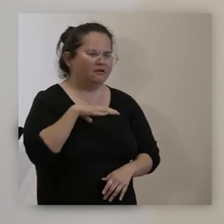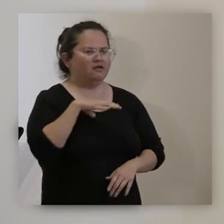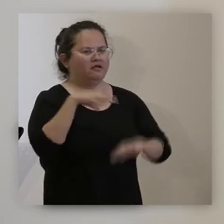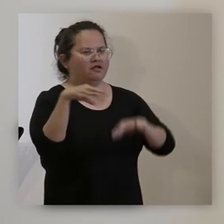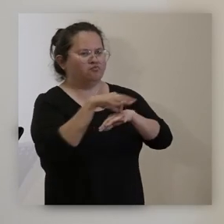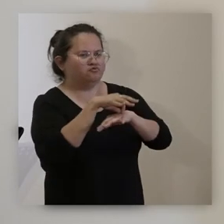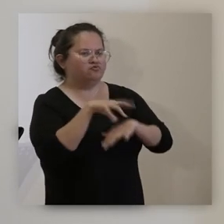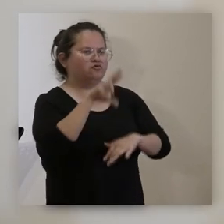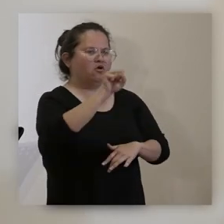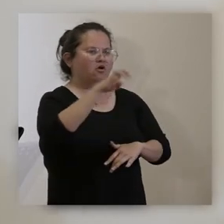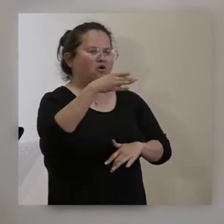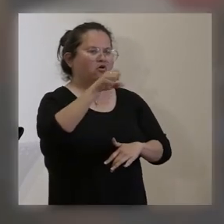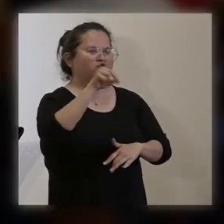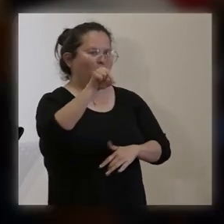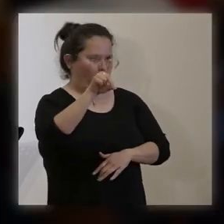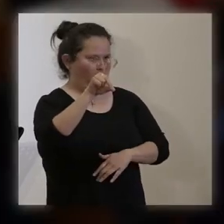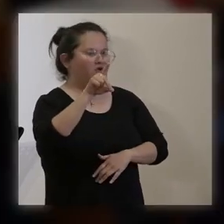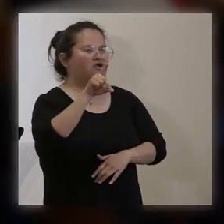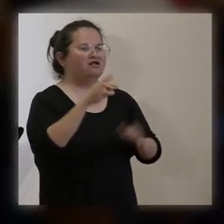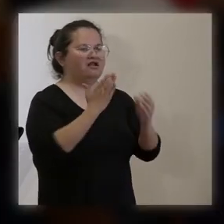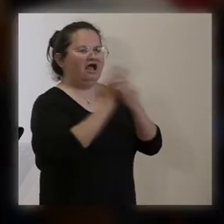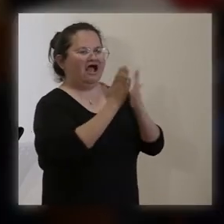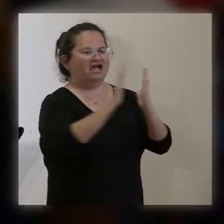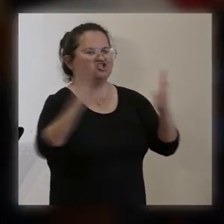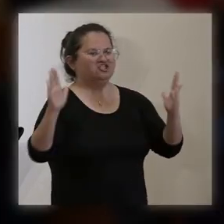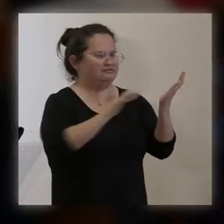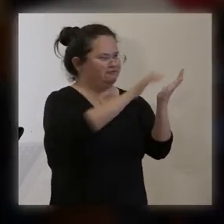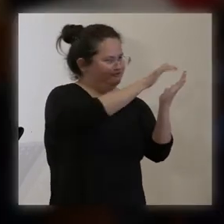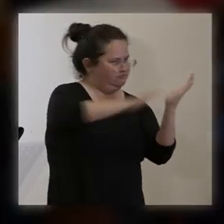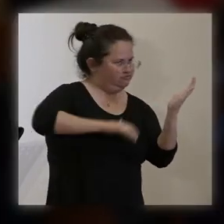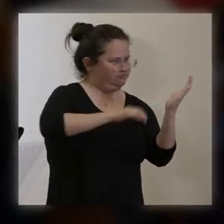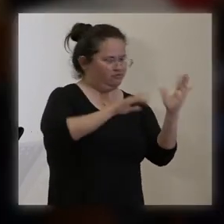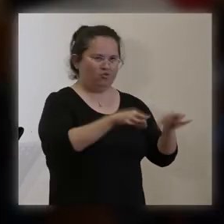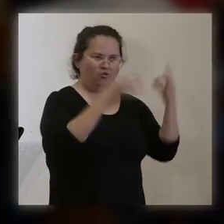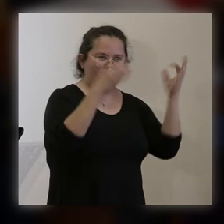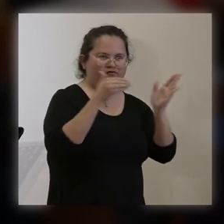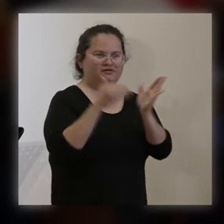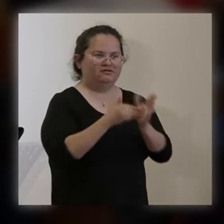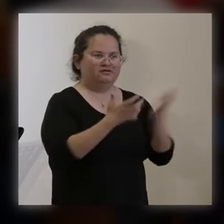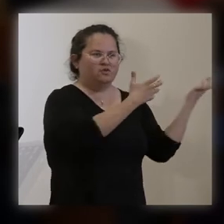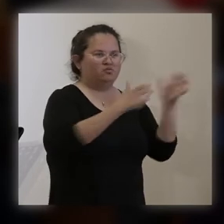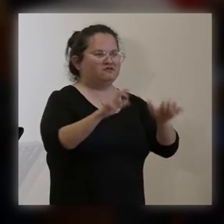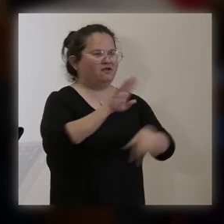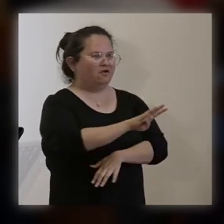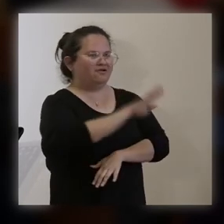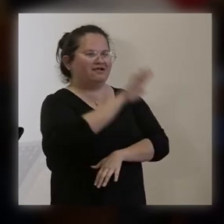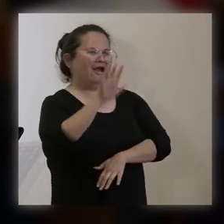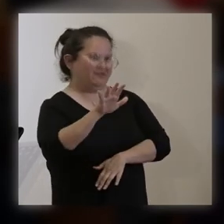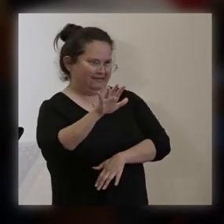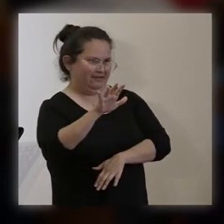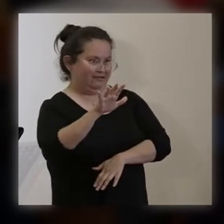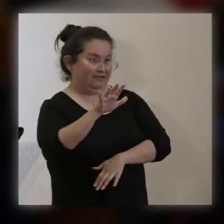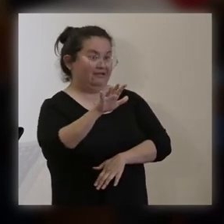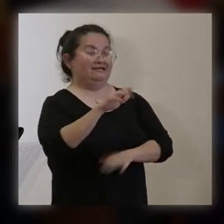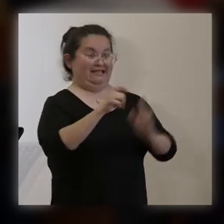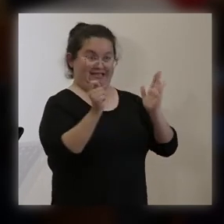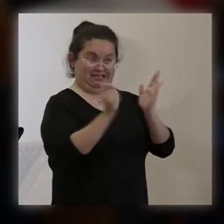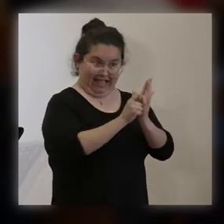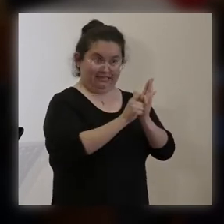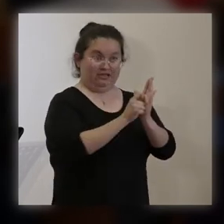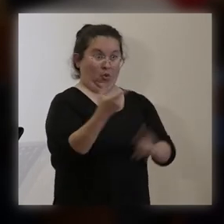1845. La maîtresse qui, à ce moment-là, fut accusée avec son époux de mauvais traitement ayant